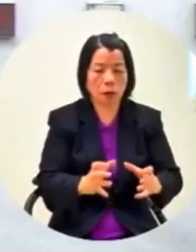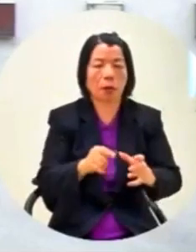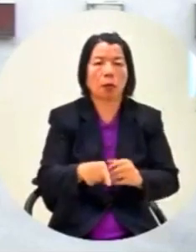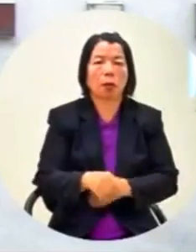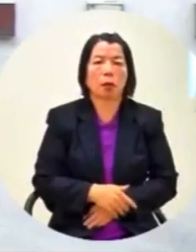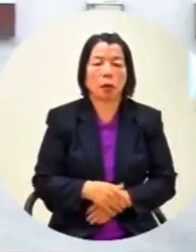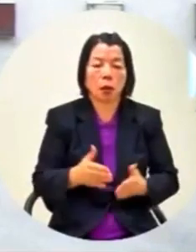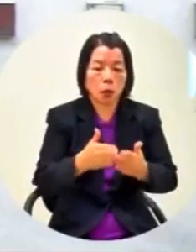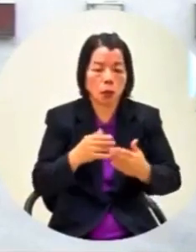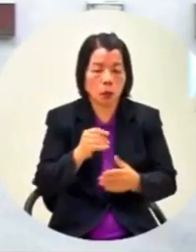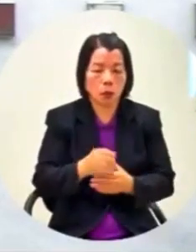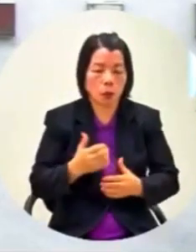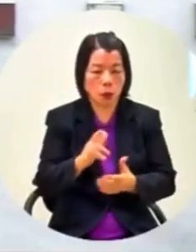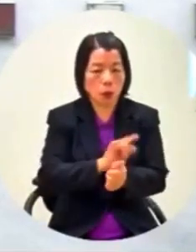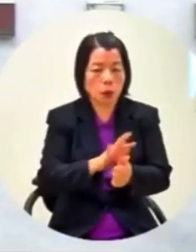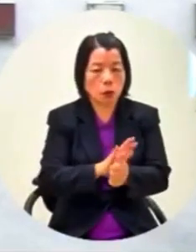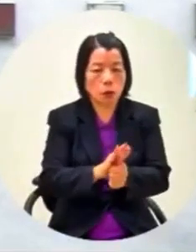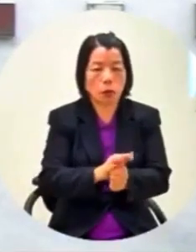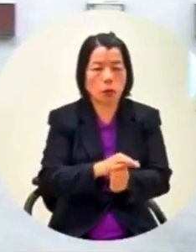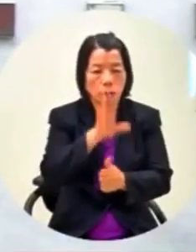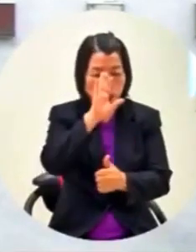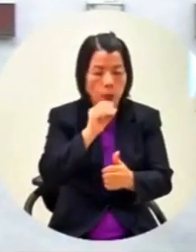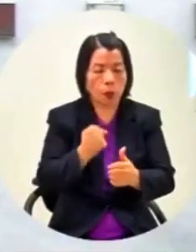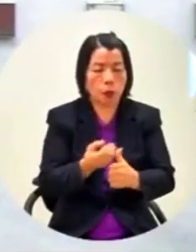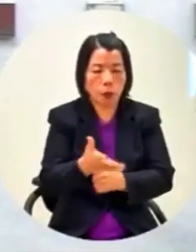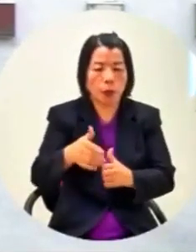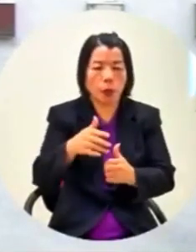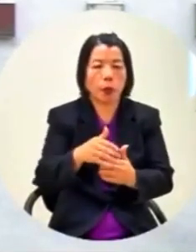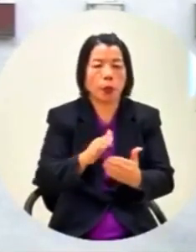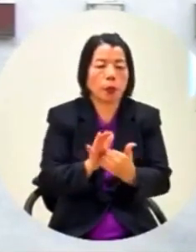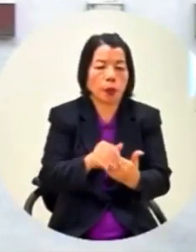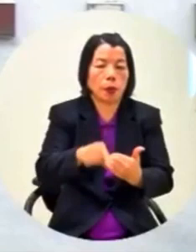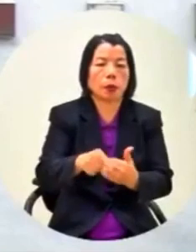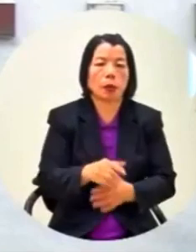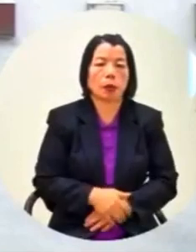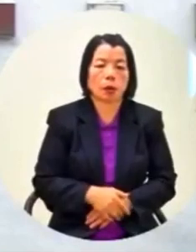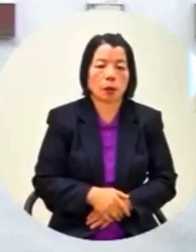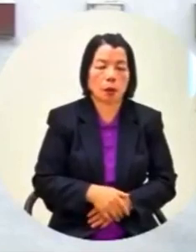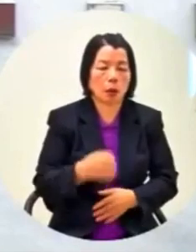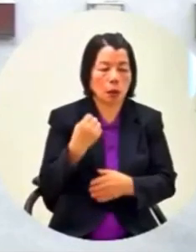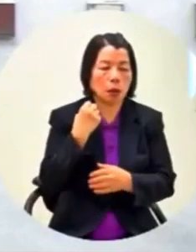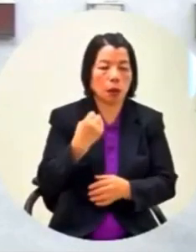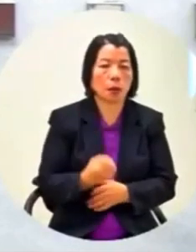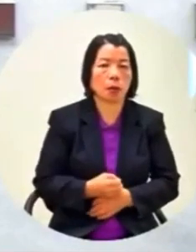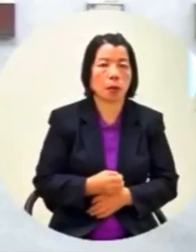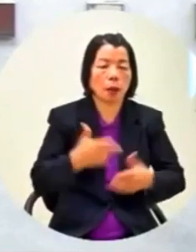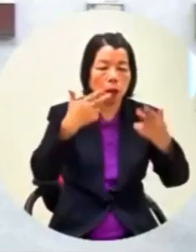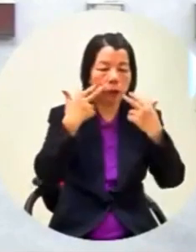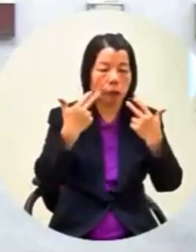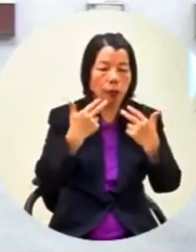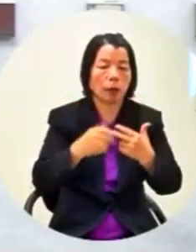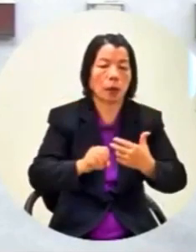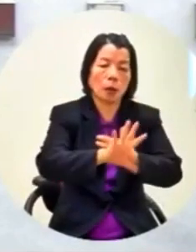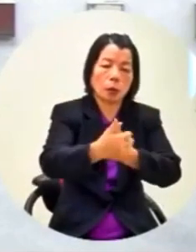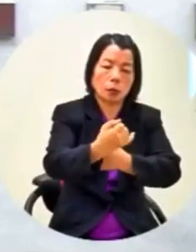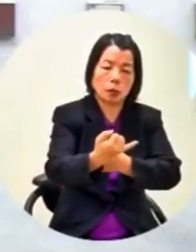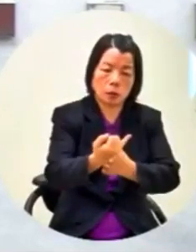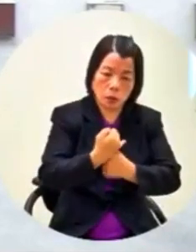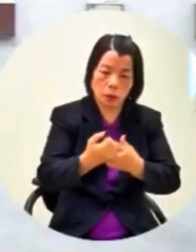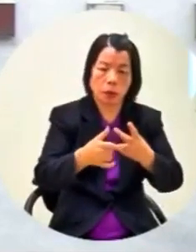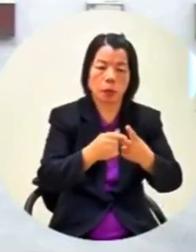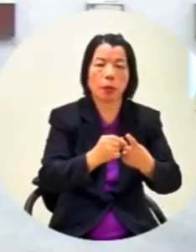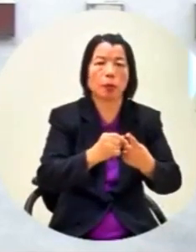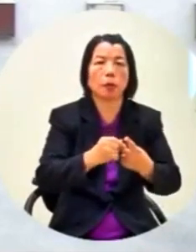微型企业，含新住民、农渔企业，可在高雄银行